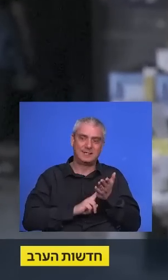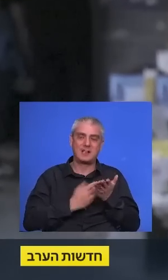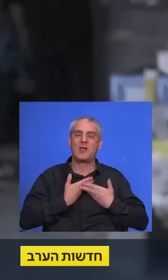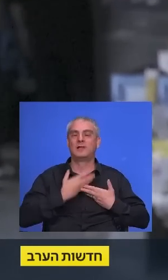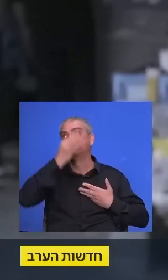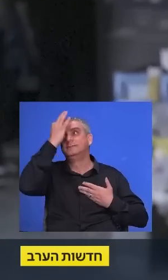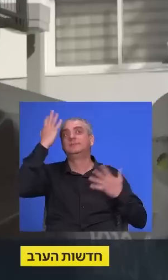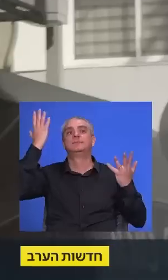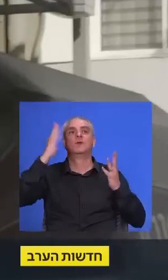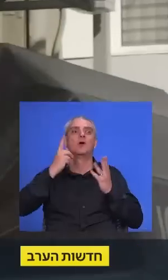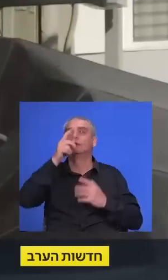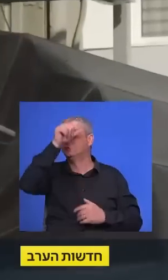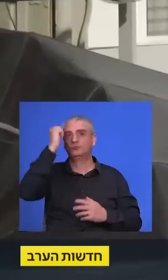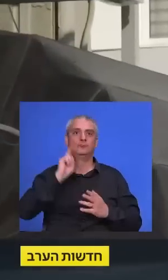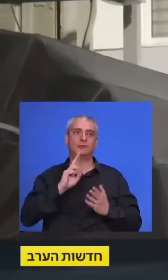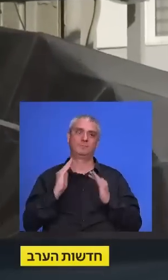או את השם משפחה הנכון.